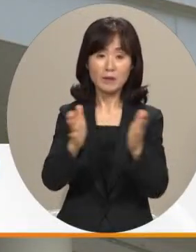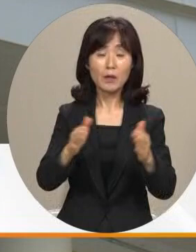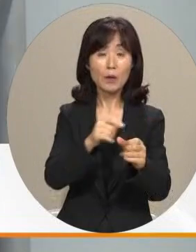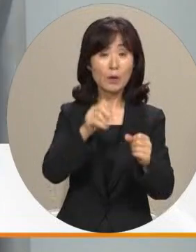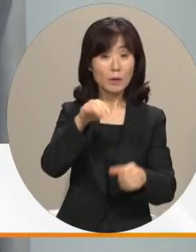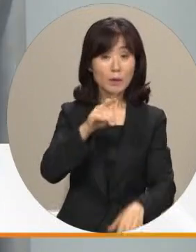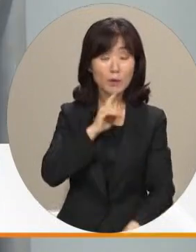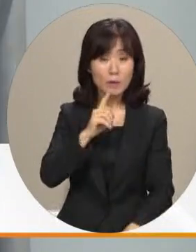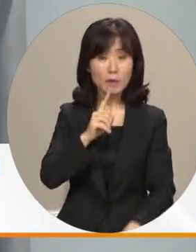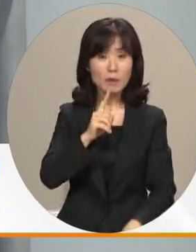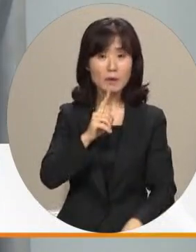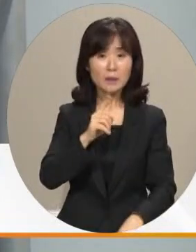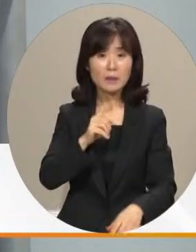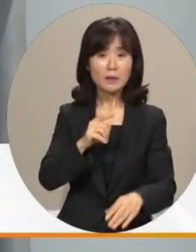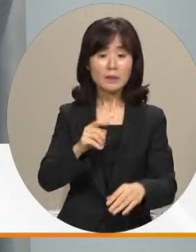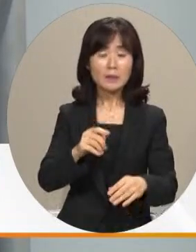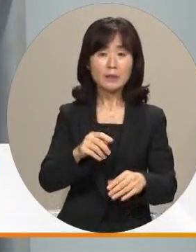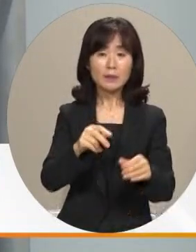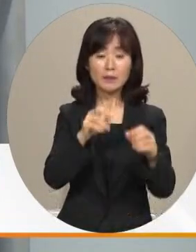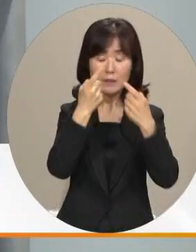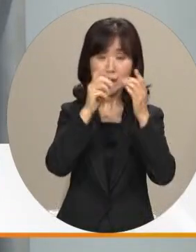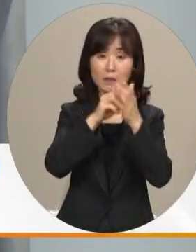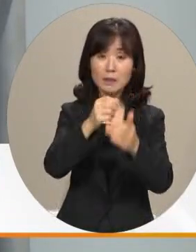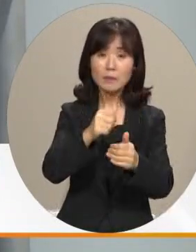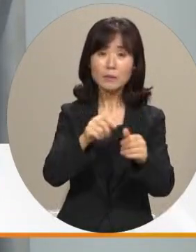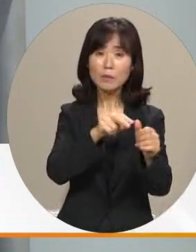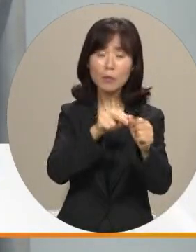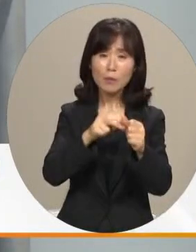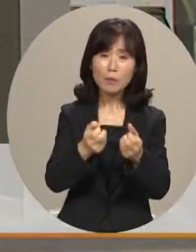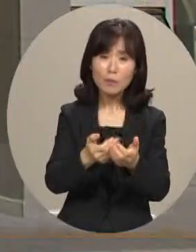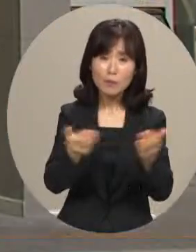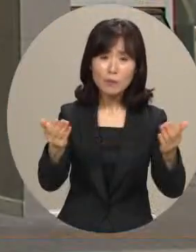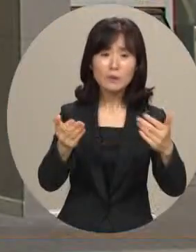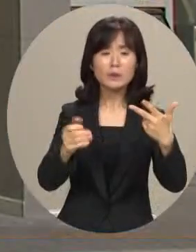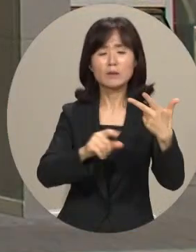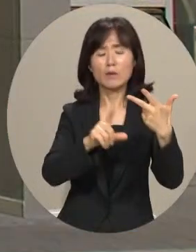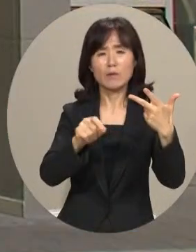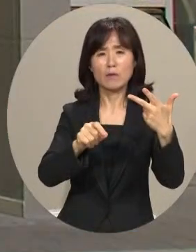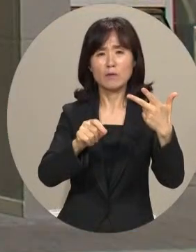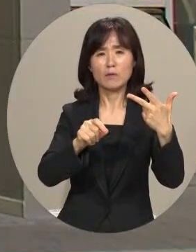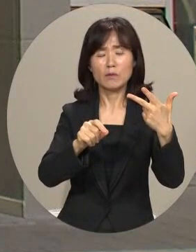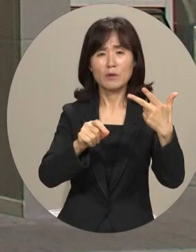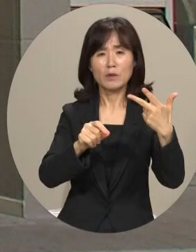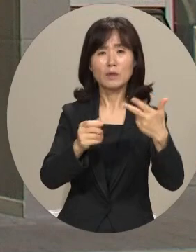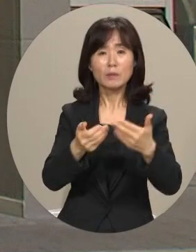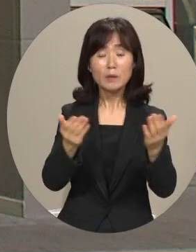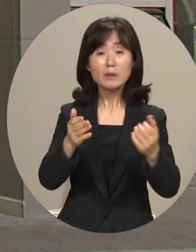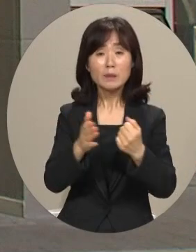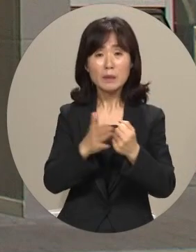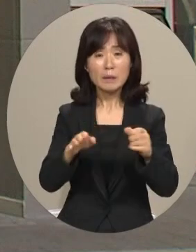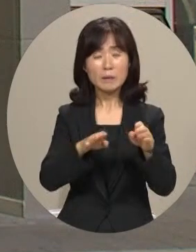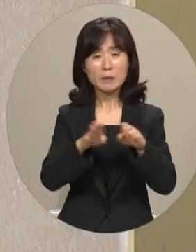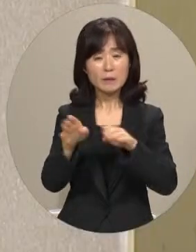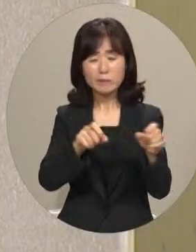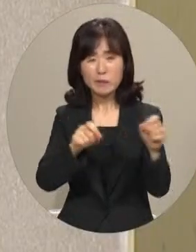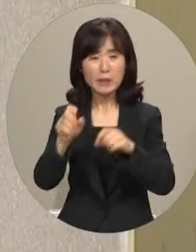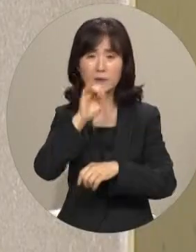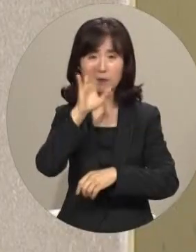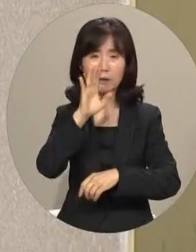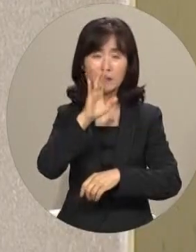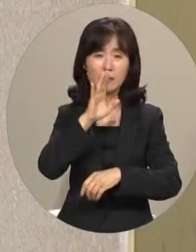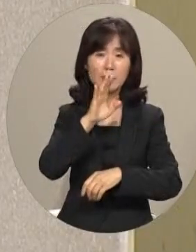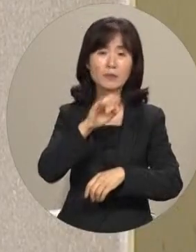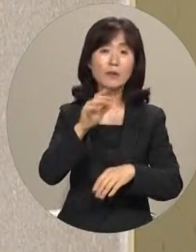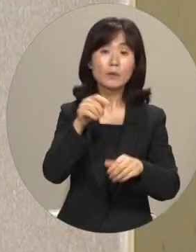시작되기 때문에 도입 시기를 방학으로 미루긴 힘들었다고 설명했습니다 교육부는 일단 오는 30일까지 24시간